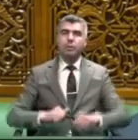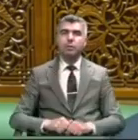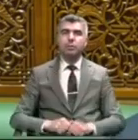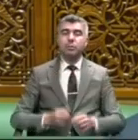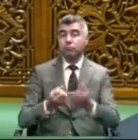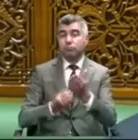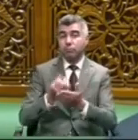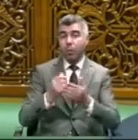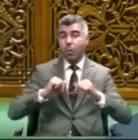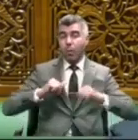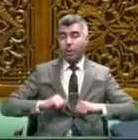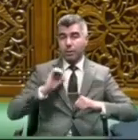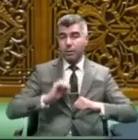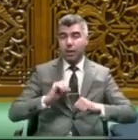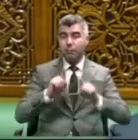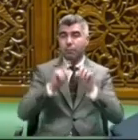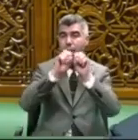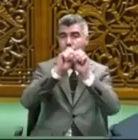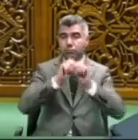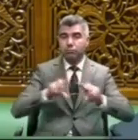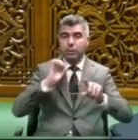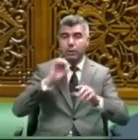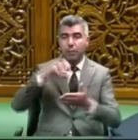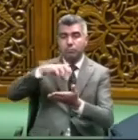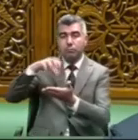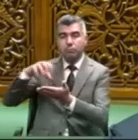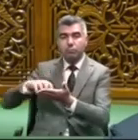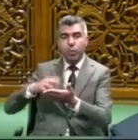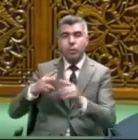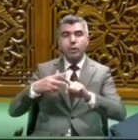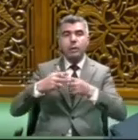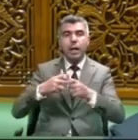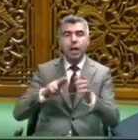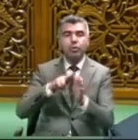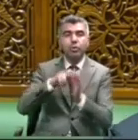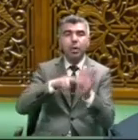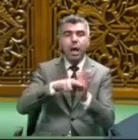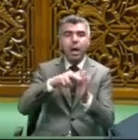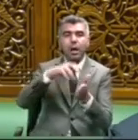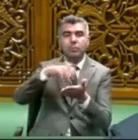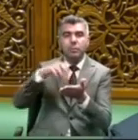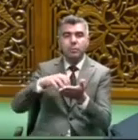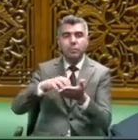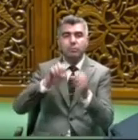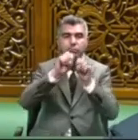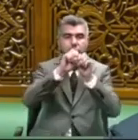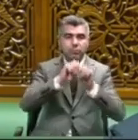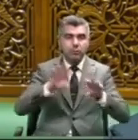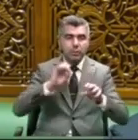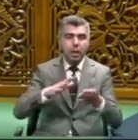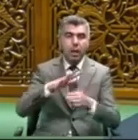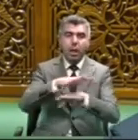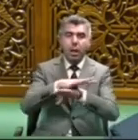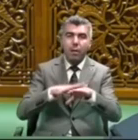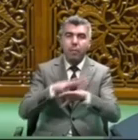السيد الوزير تعميم الاحياء الصناعيه على كافه الجهات وتوسيعها لتشمع لتشمل العملات